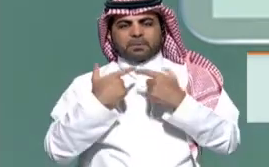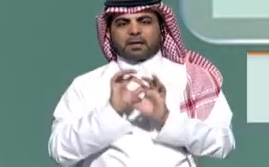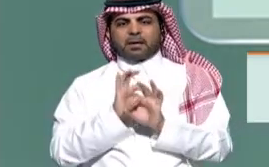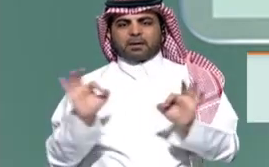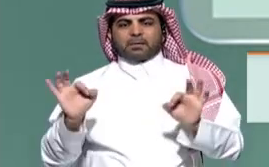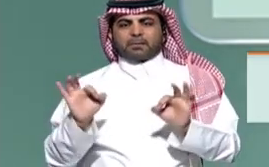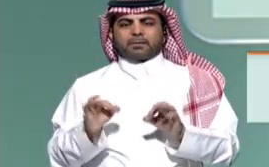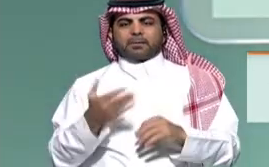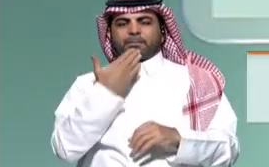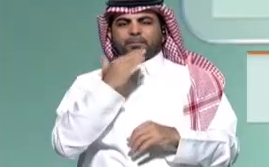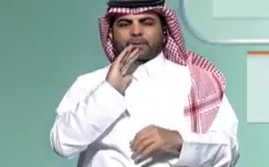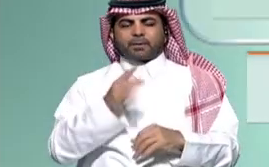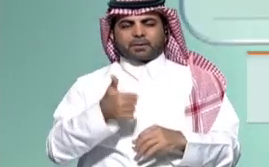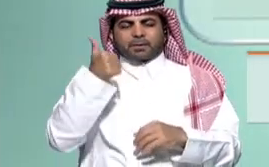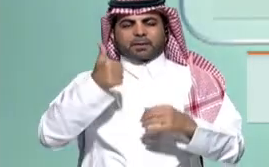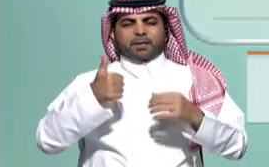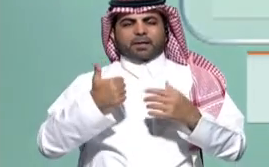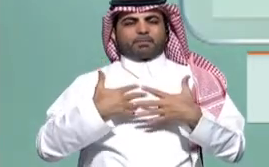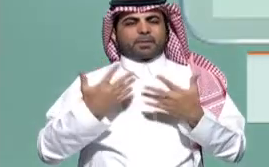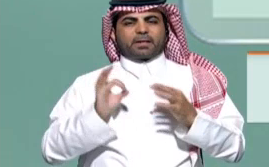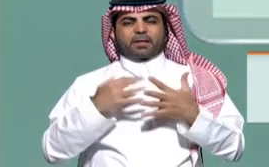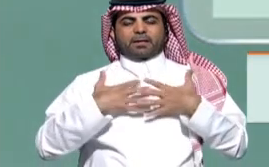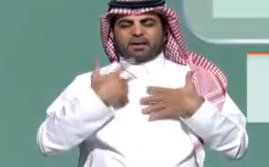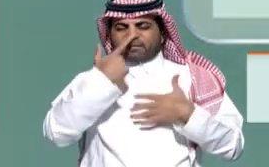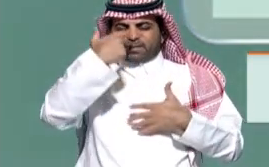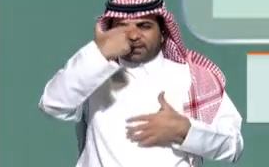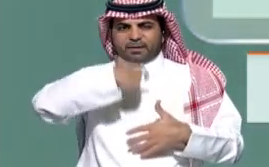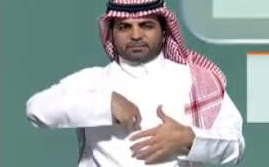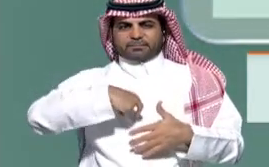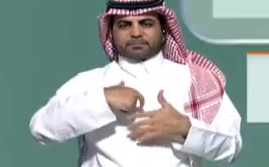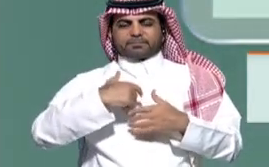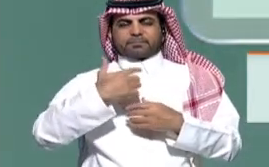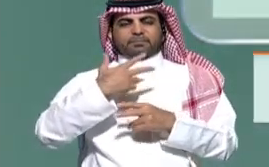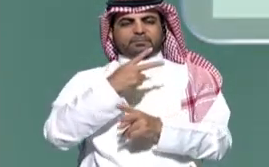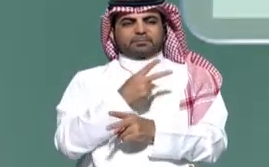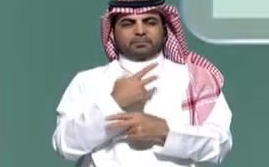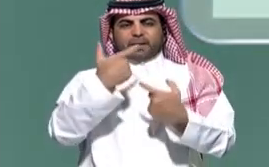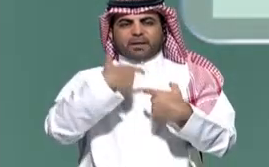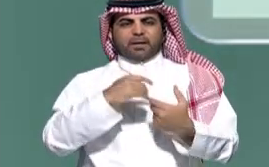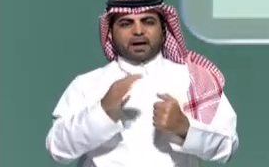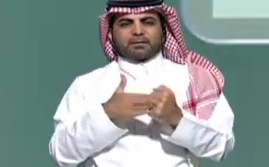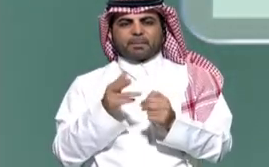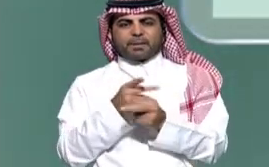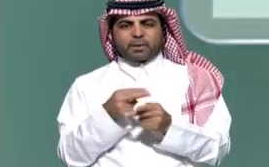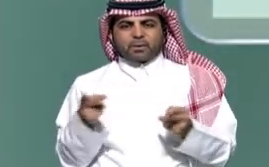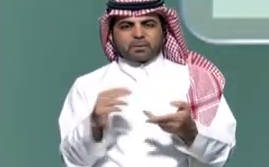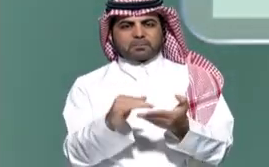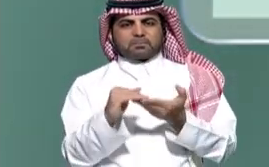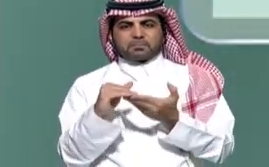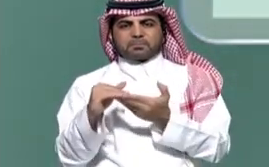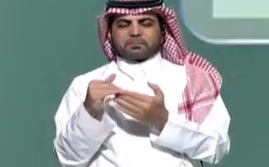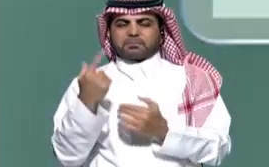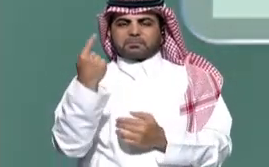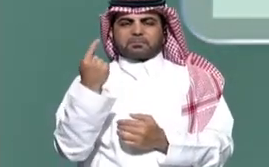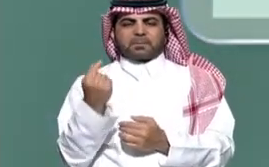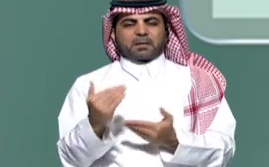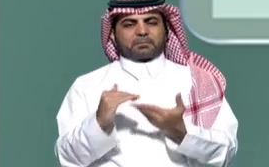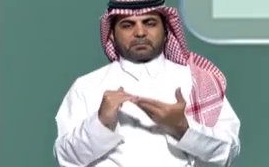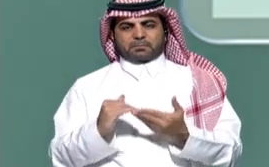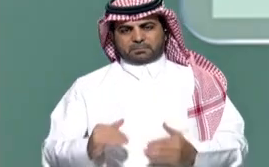5 ستار، فترة نقاهة معك مع نفسك، وجميع الخدمات متاحة لك وعلى مستوى جدا فاخر